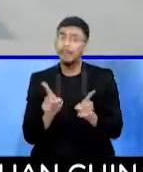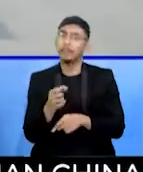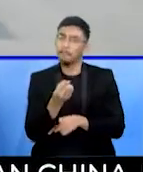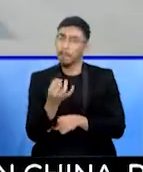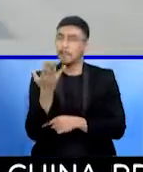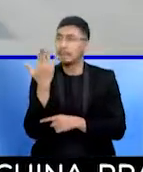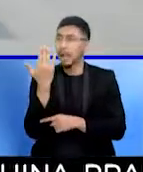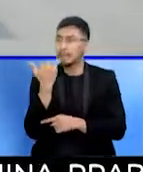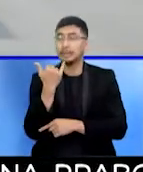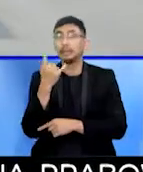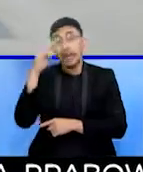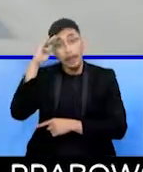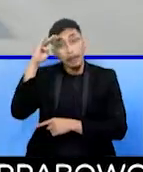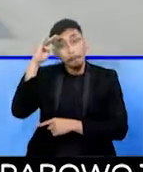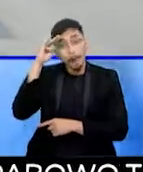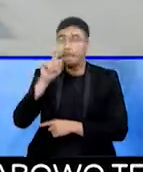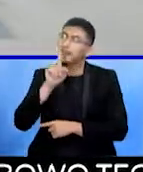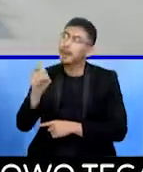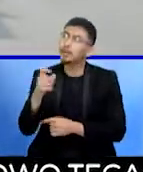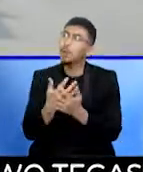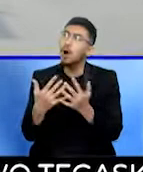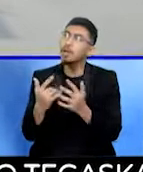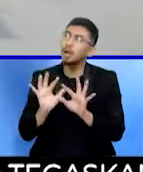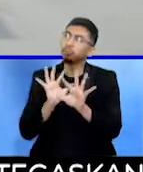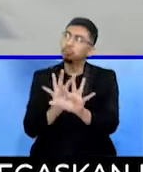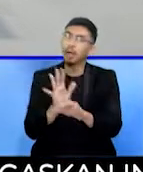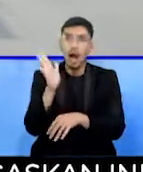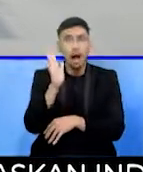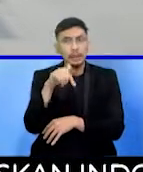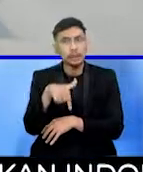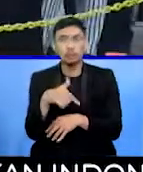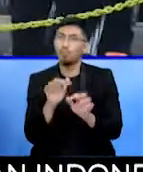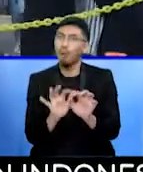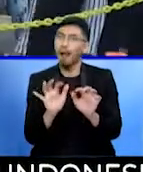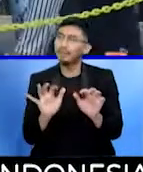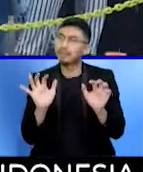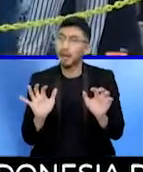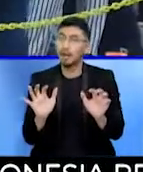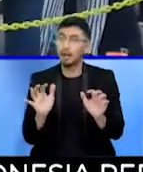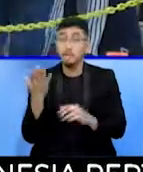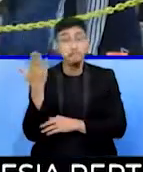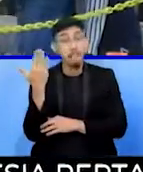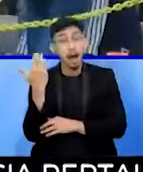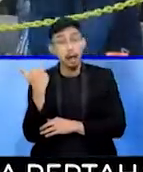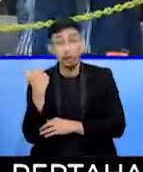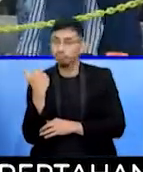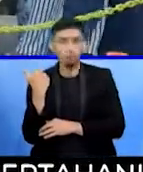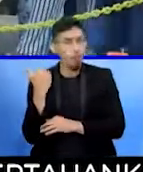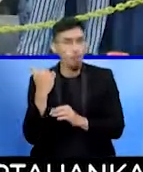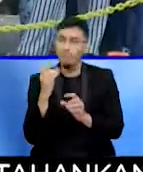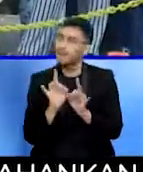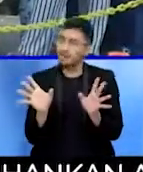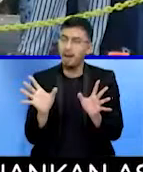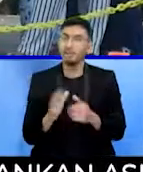bahwa jumlah warga yang datang pada hari ini lebih banyak daripada hari kemarin. Jika pada hari kemarin dari pagi sampai